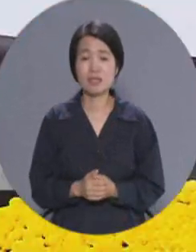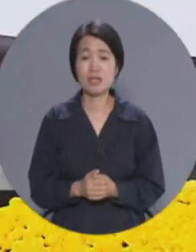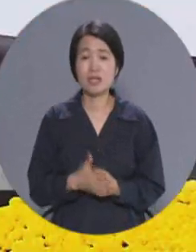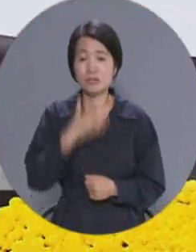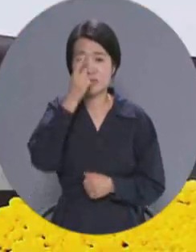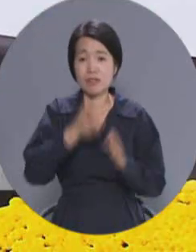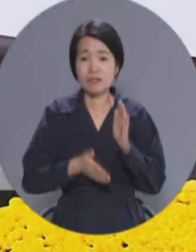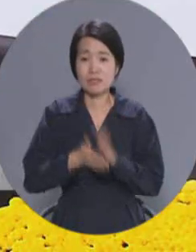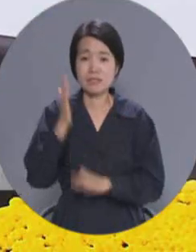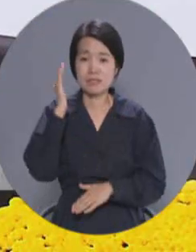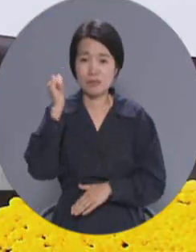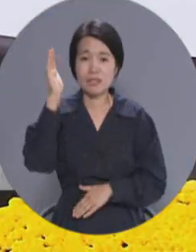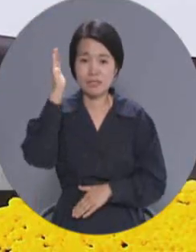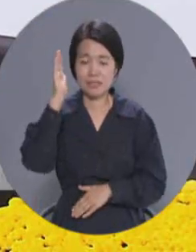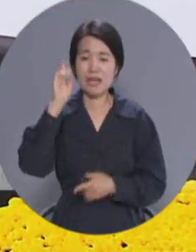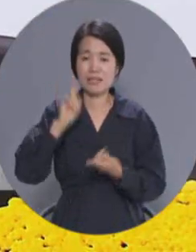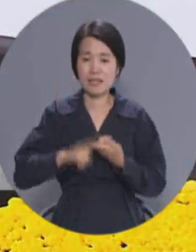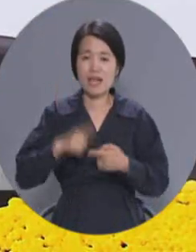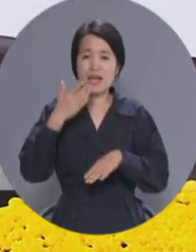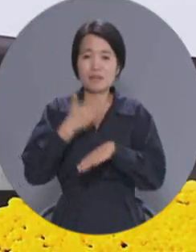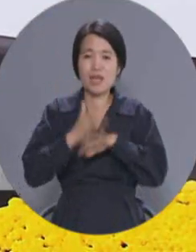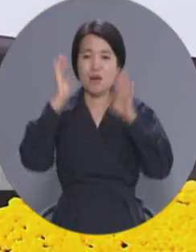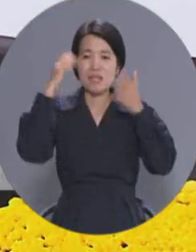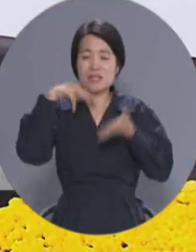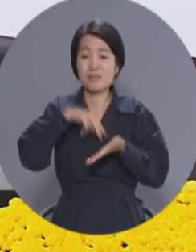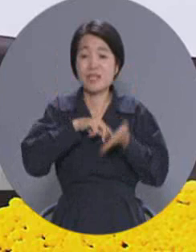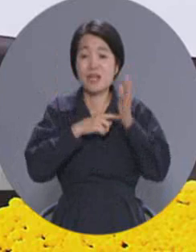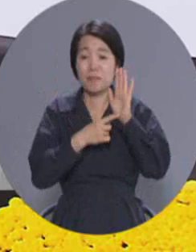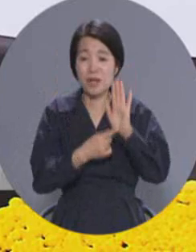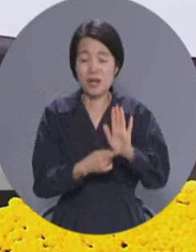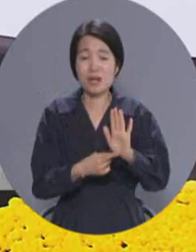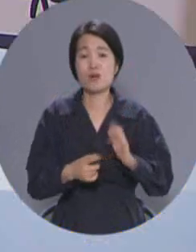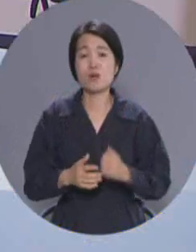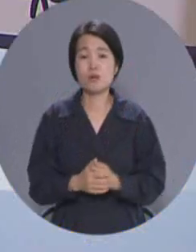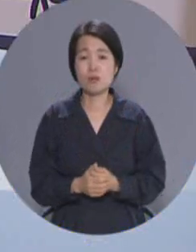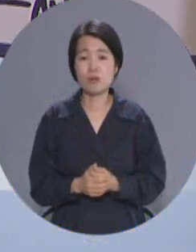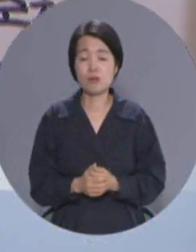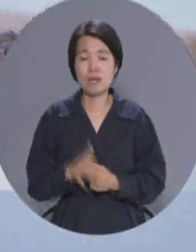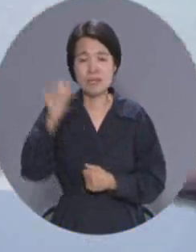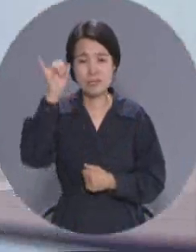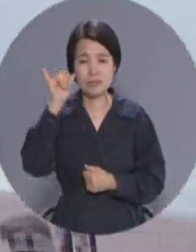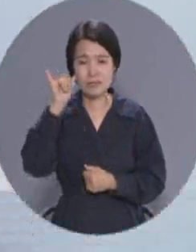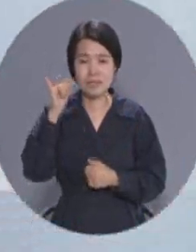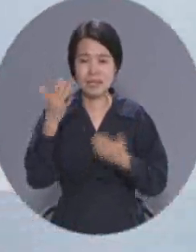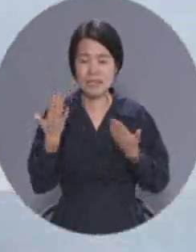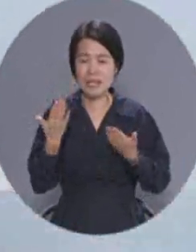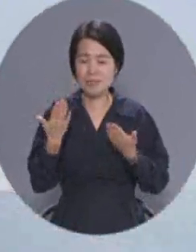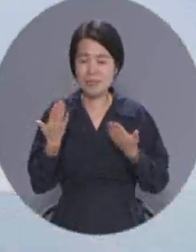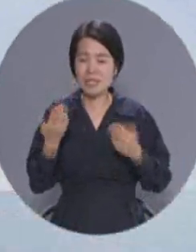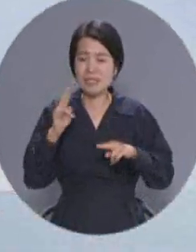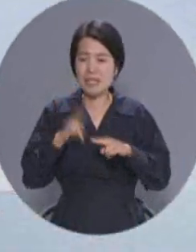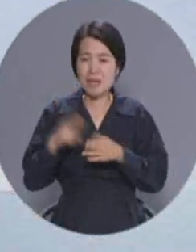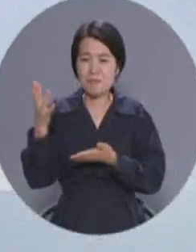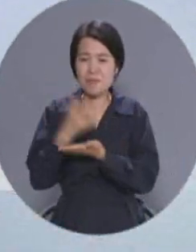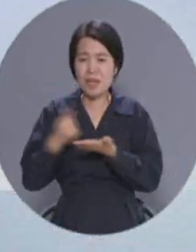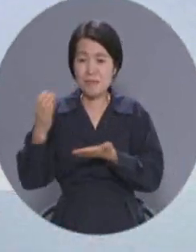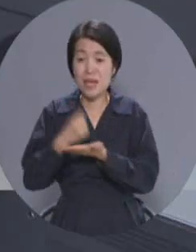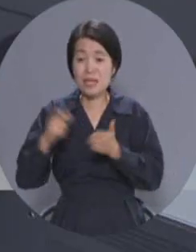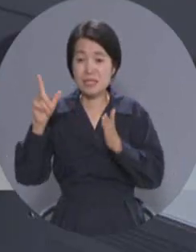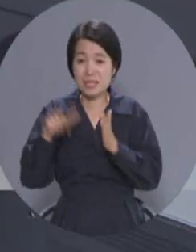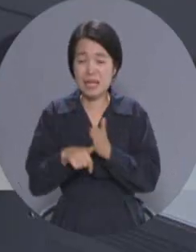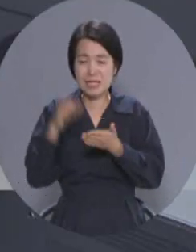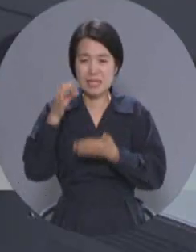순천시는 대통령의 발언에 대해 감사와 환영의 메시지를 전달하고 인공지능이 인간의 일자리를 위협하는 시대에